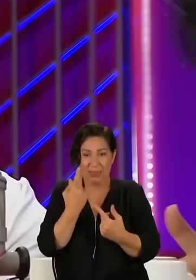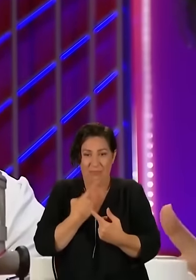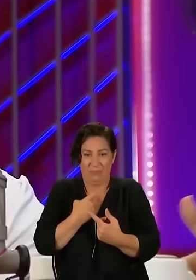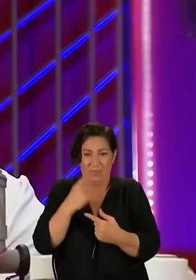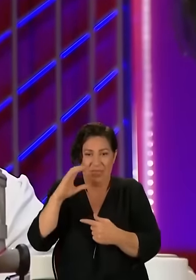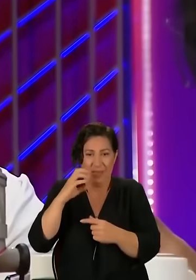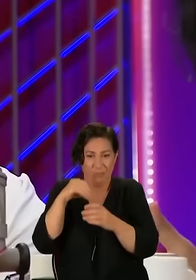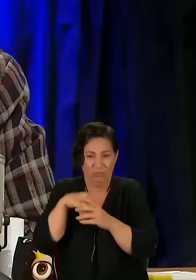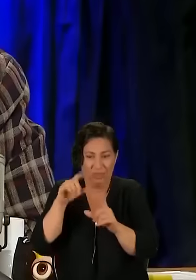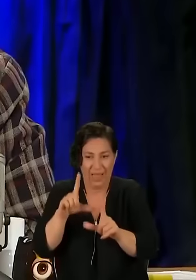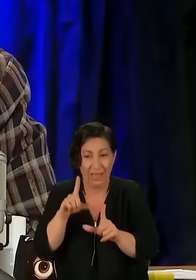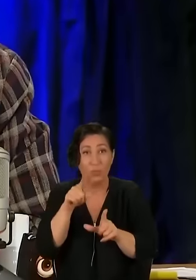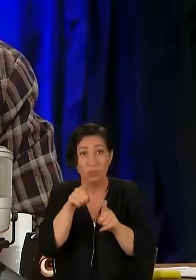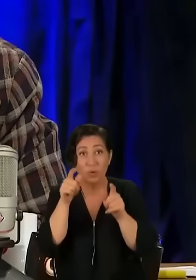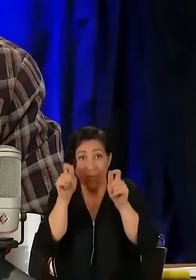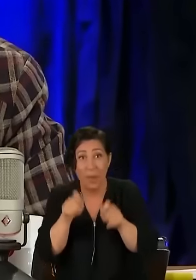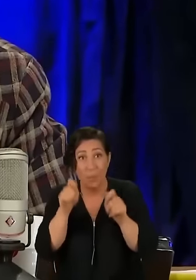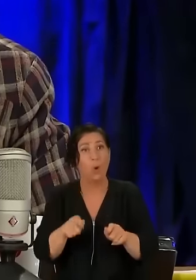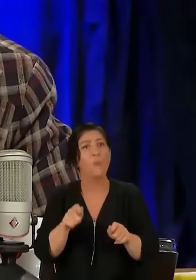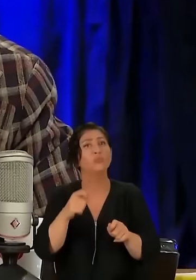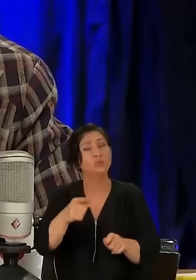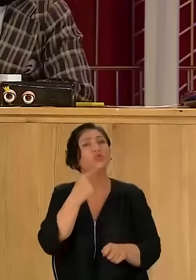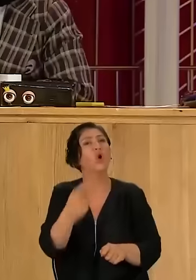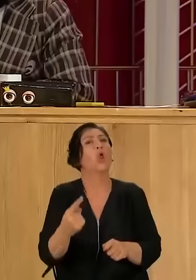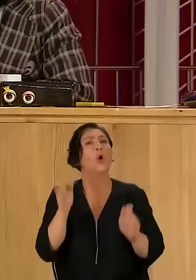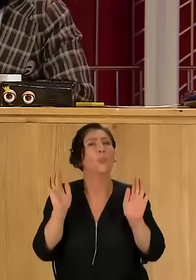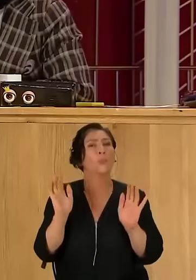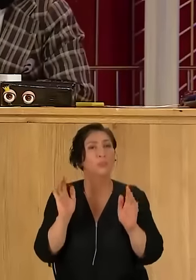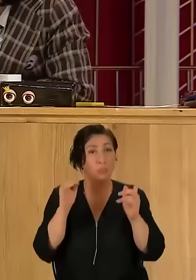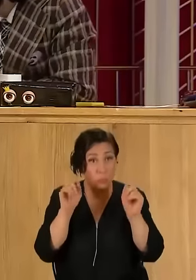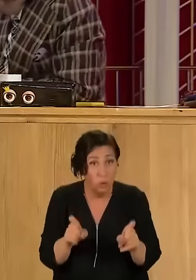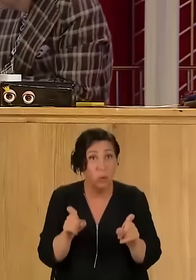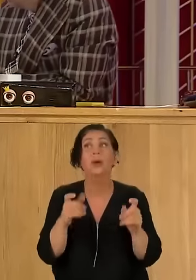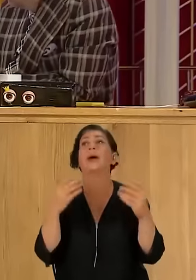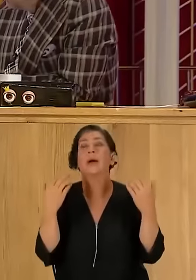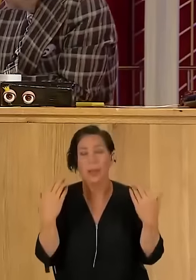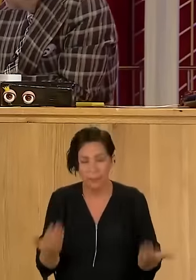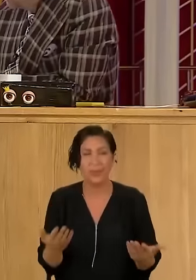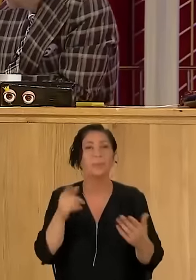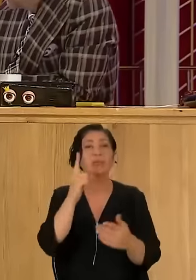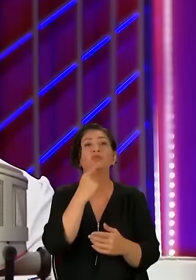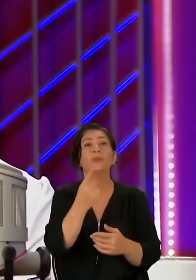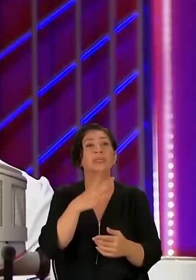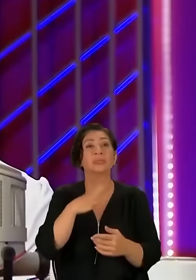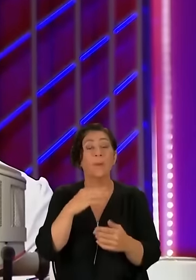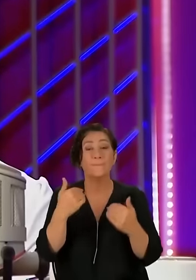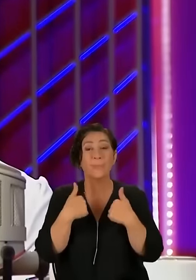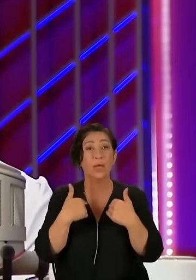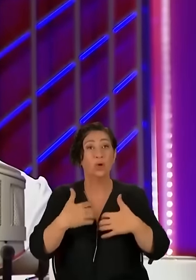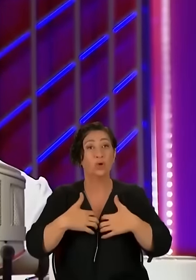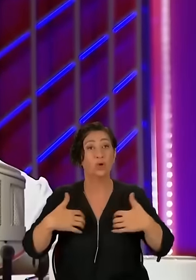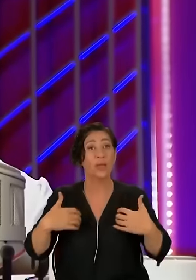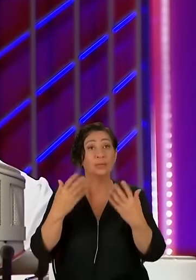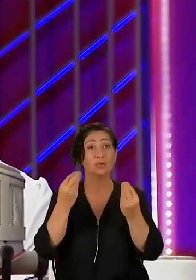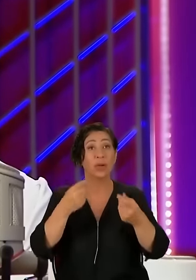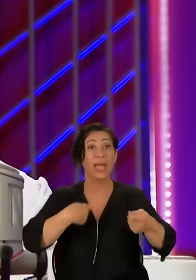bir gereklilik var. Bu gerekliliği de yerine getiriyorum ve bunu da söylüyorum. Kesinlikle, kesinlikle. Bir de şunu söylemek istiyorum. Bana güvenen